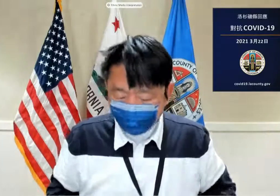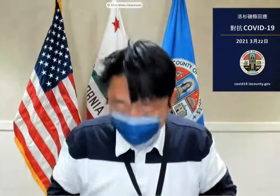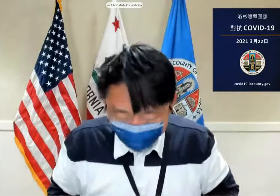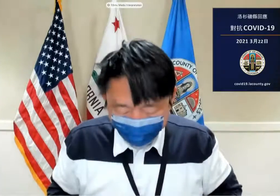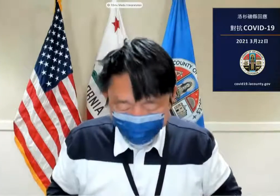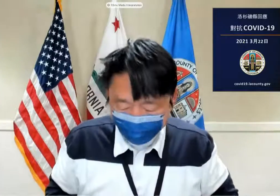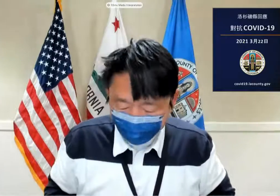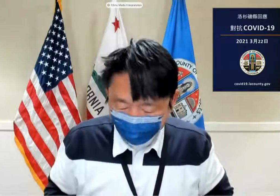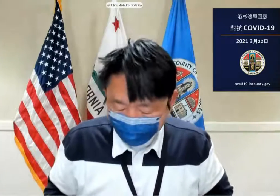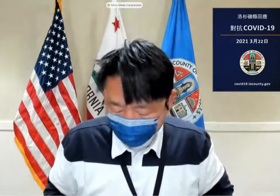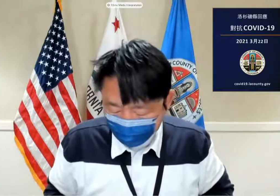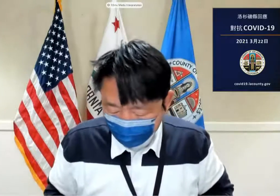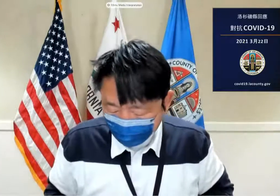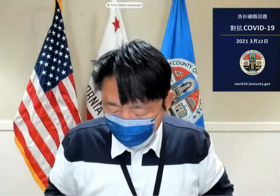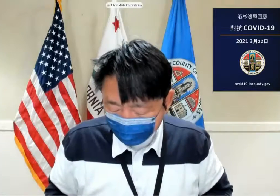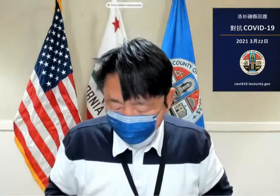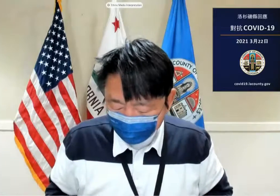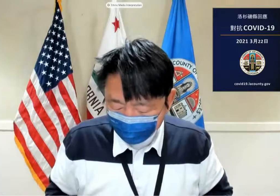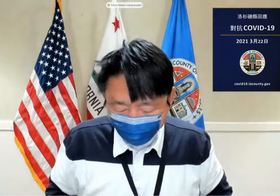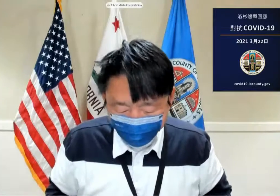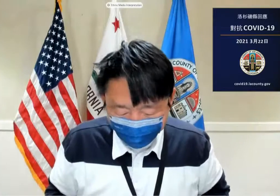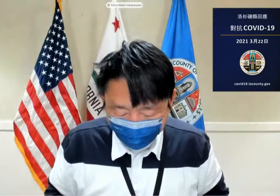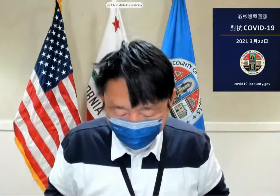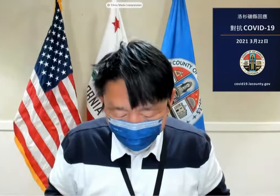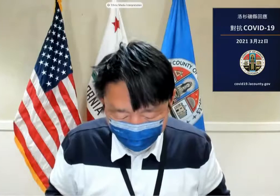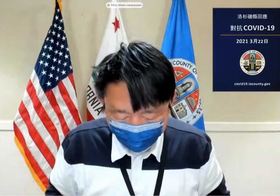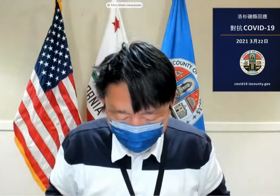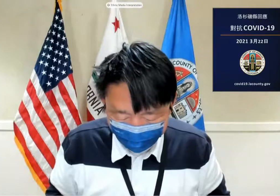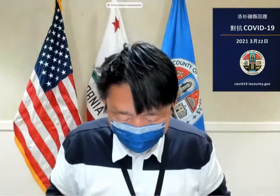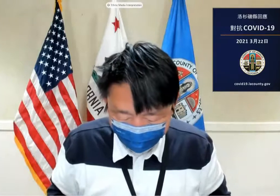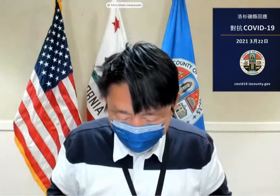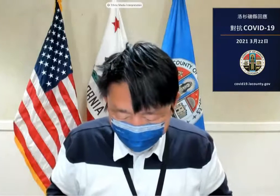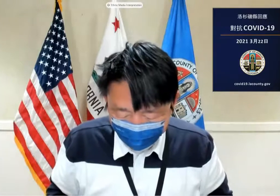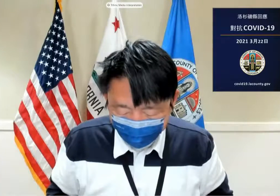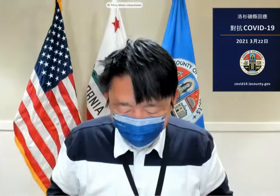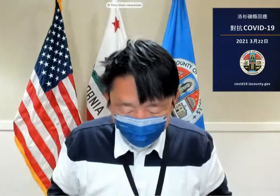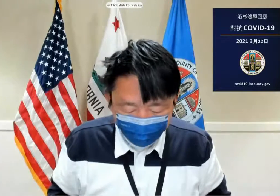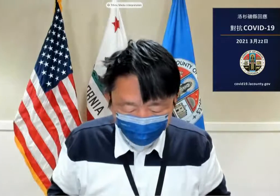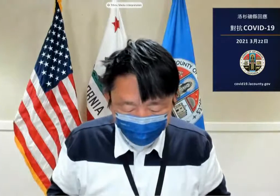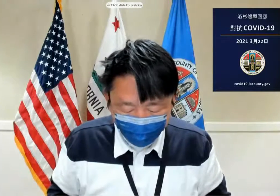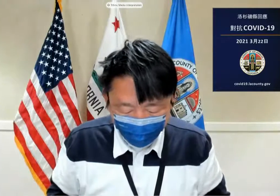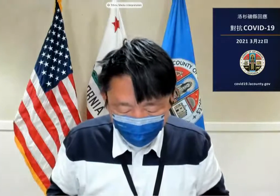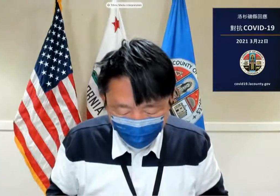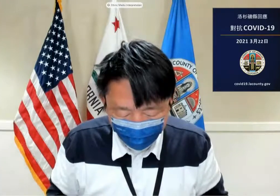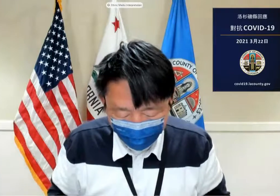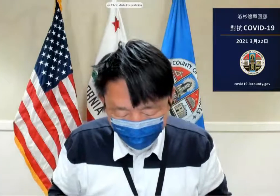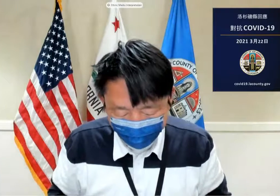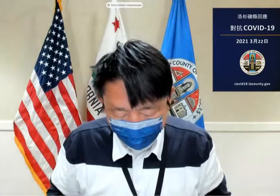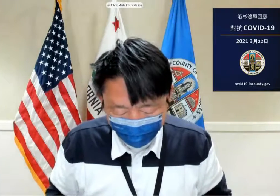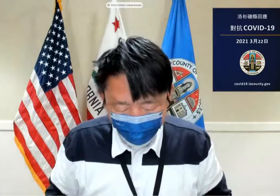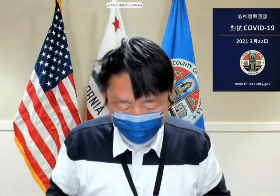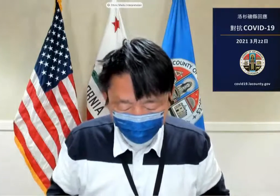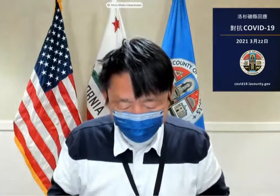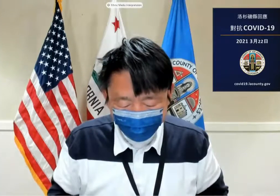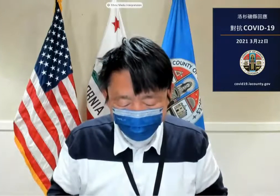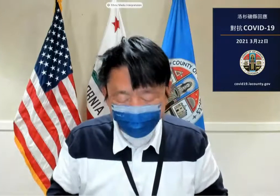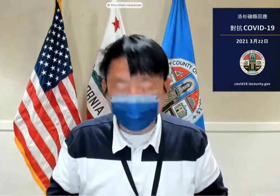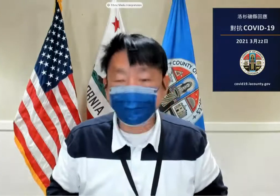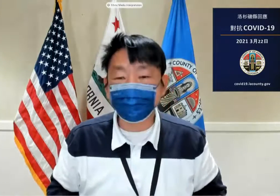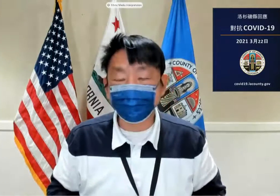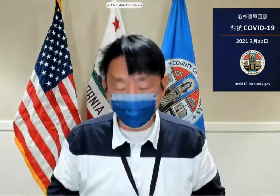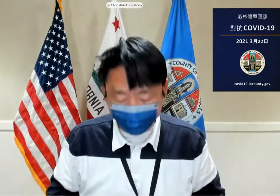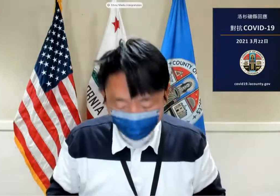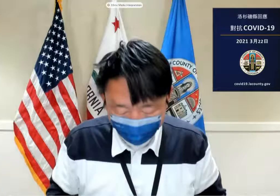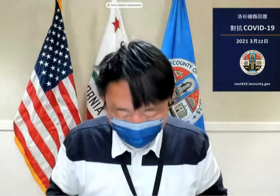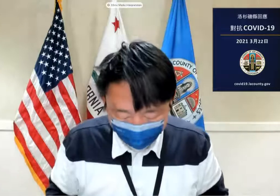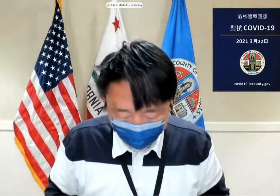感谢督察委员会，感谢督察委员索丽斯女士，感谢我们的全县居民、企业和社区